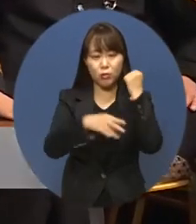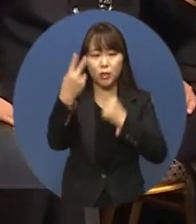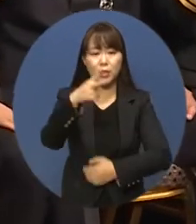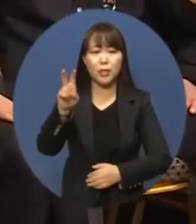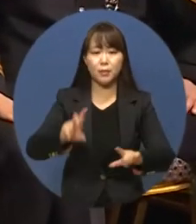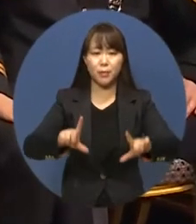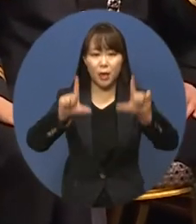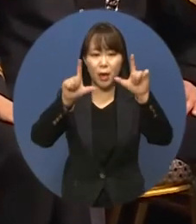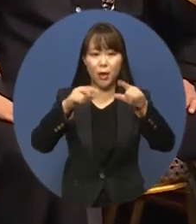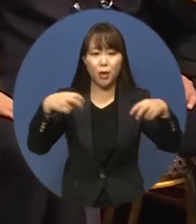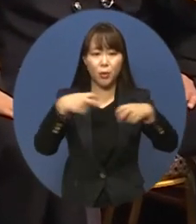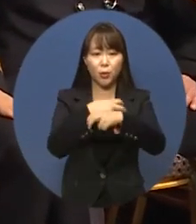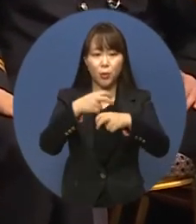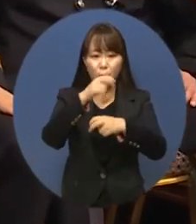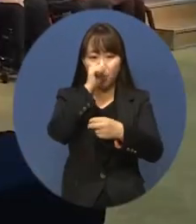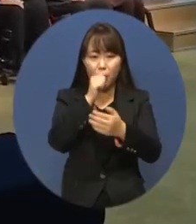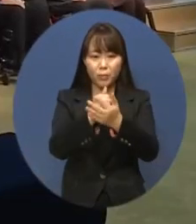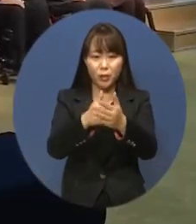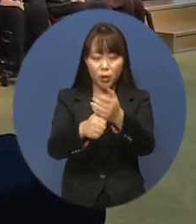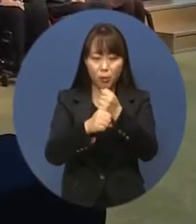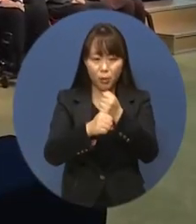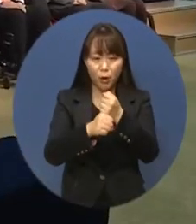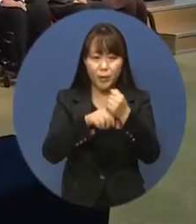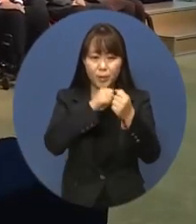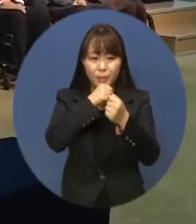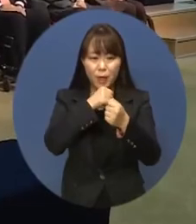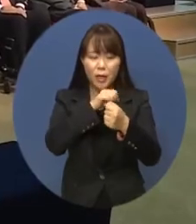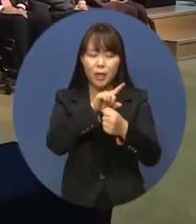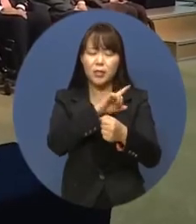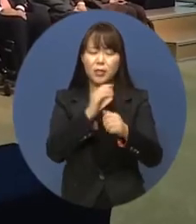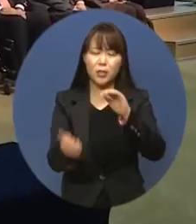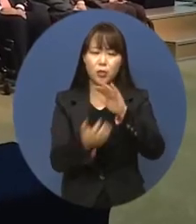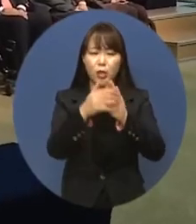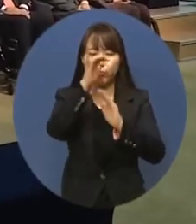기준 2020년 교통범죄 검거 실적 최우수 관서로 선정됐습니다.